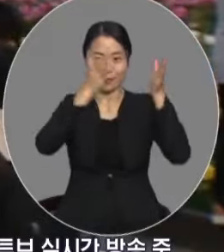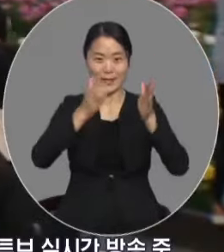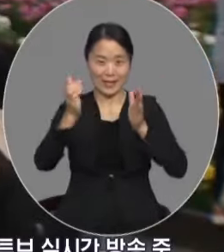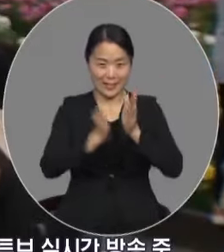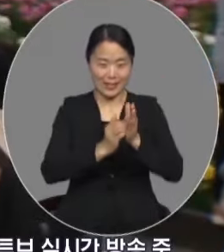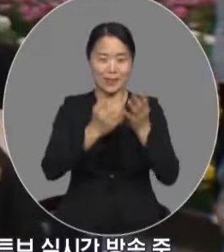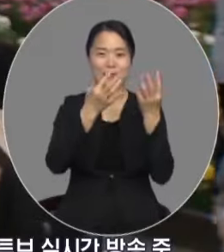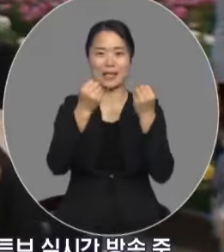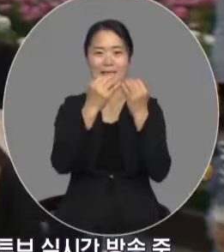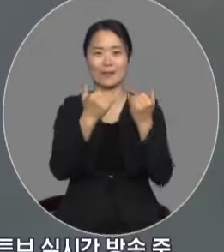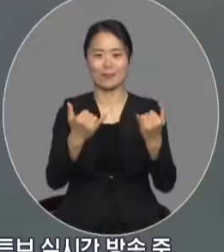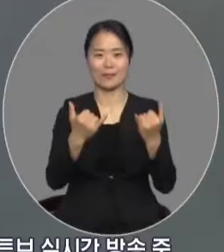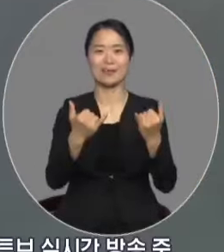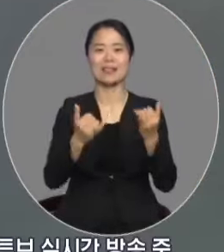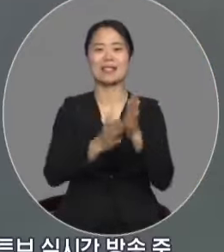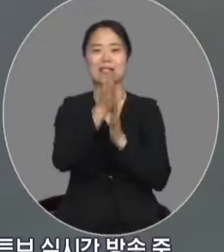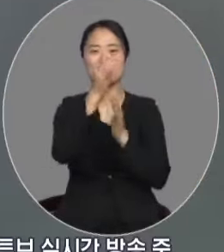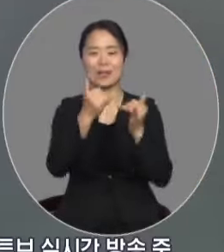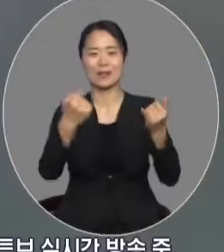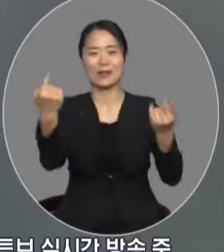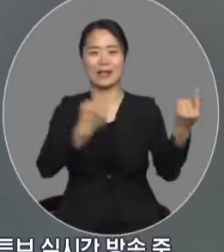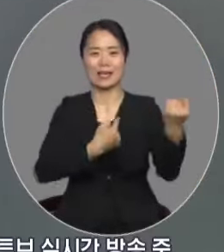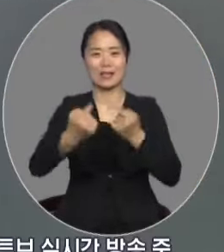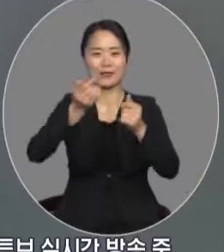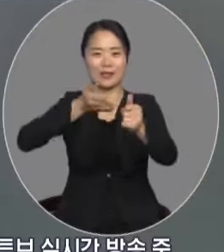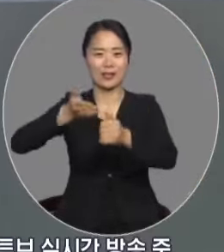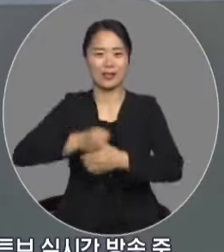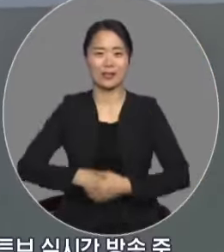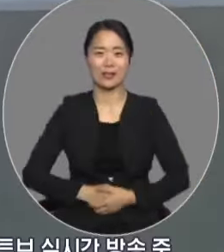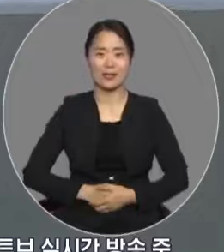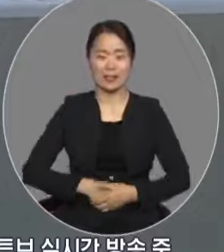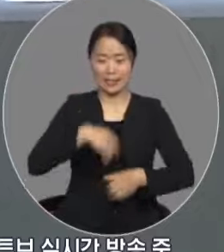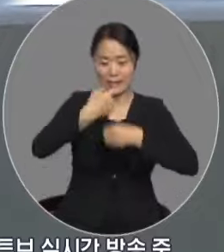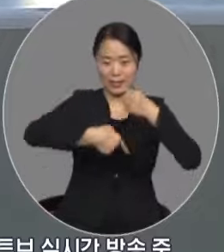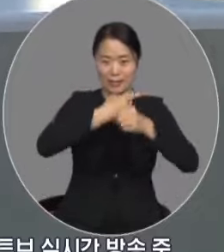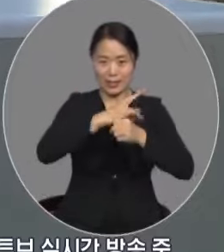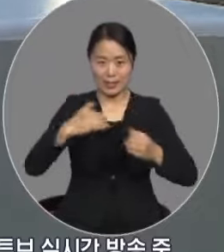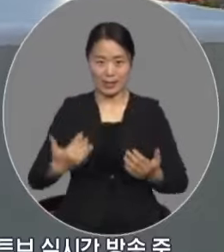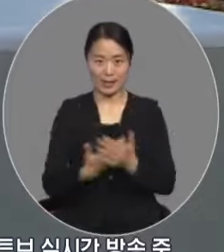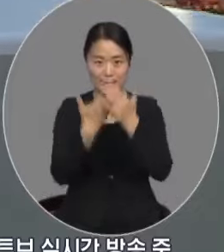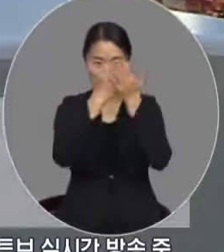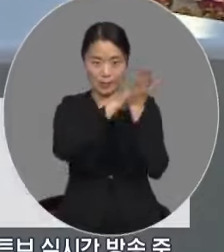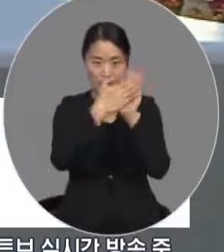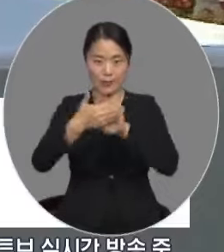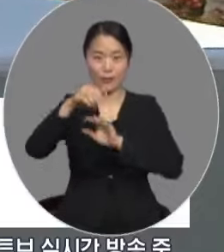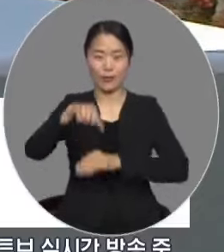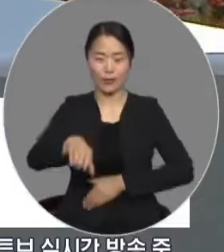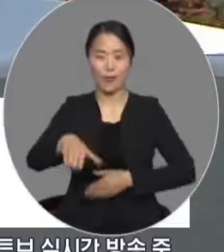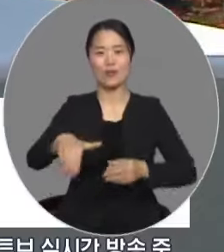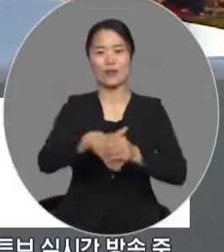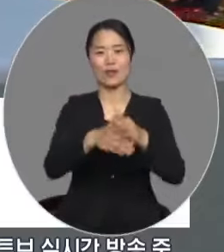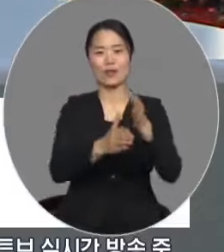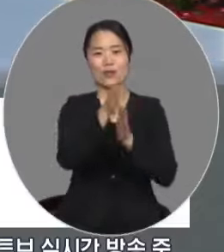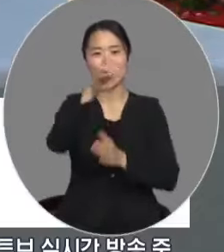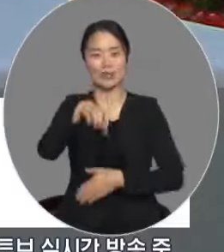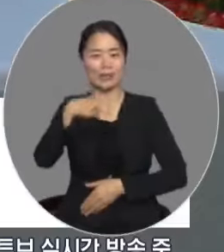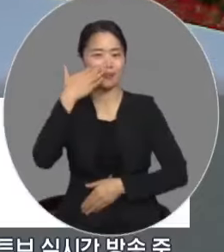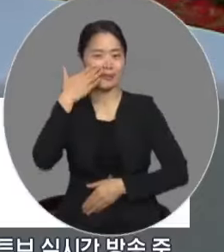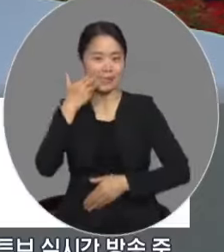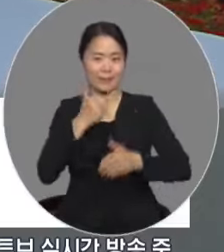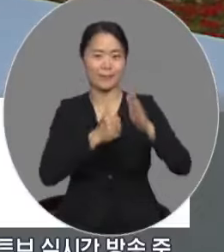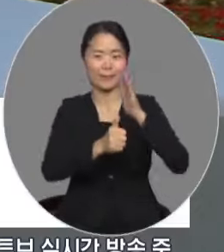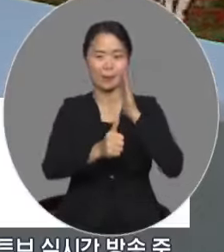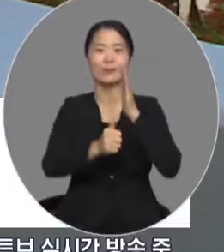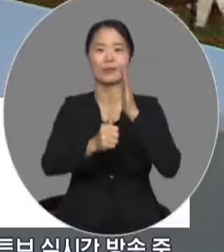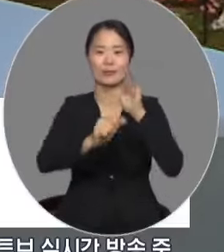찾아와 주시기 바랍니다. 네, 사실 해마다 성장하고 변화하는 축제가 이 문화도시 울산의 상징으로 보이는데요.